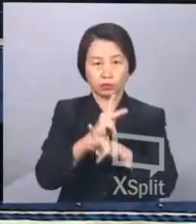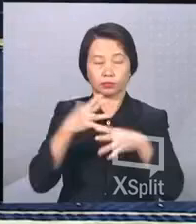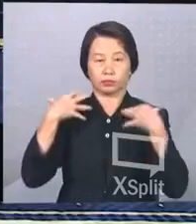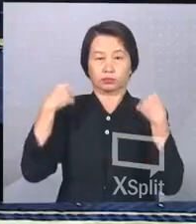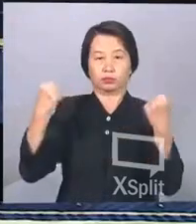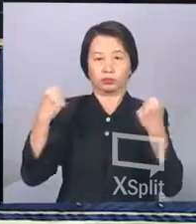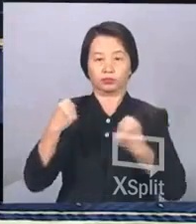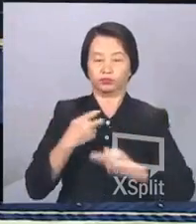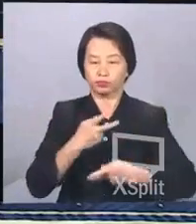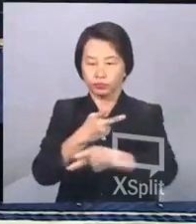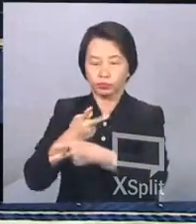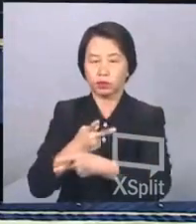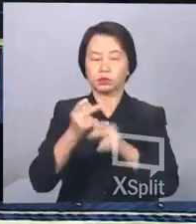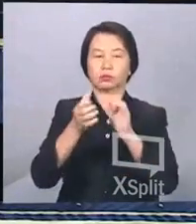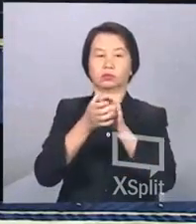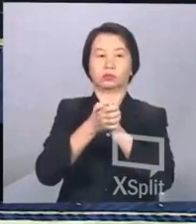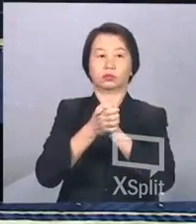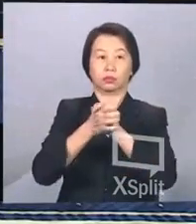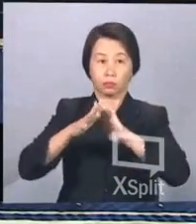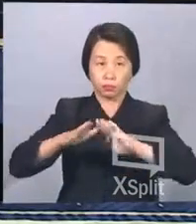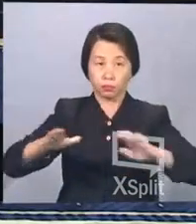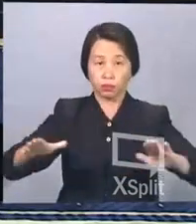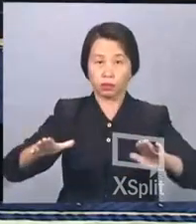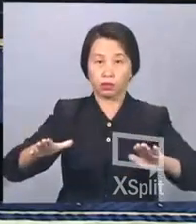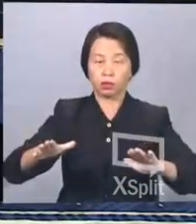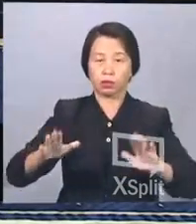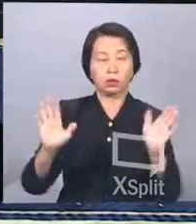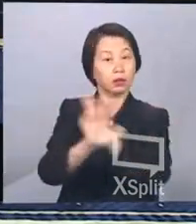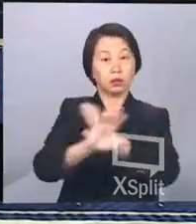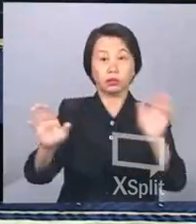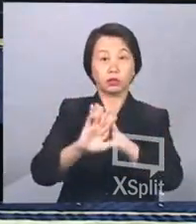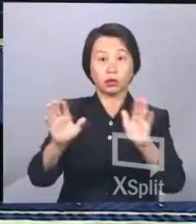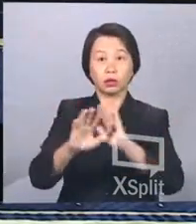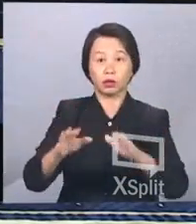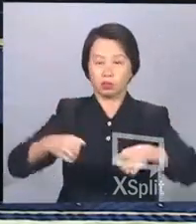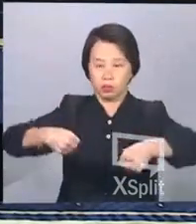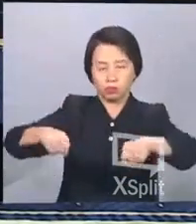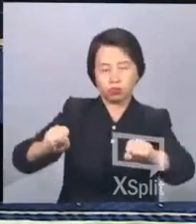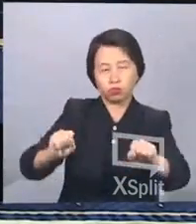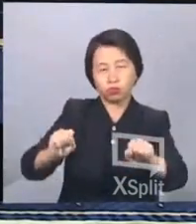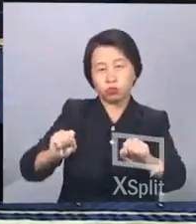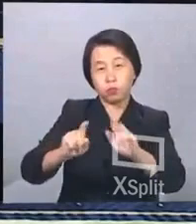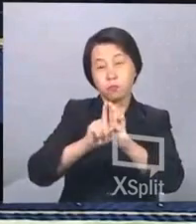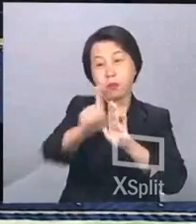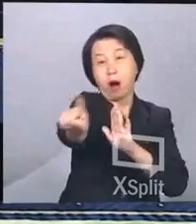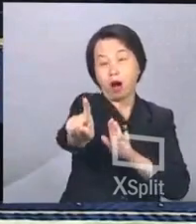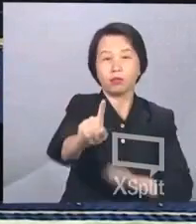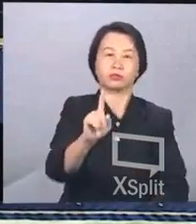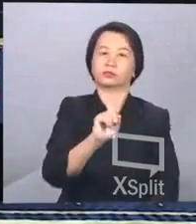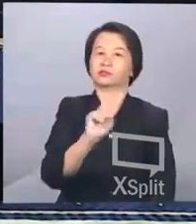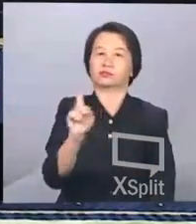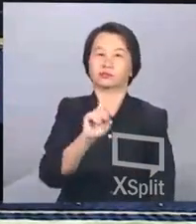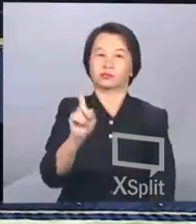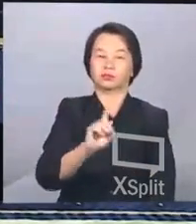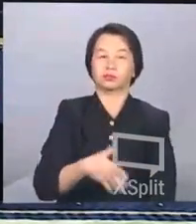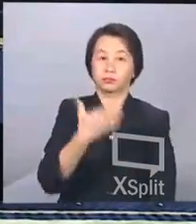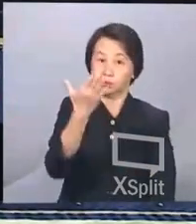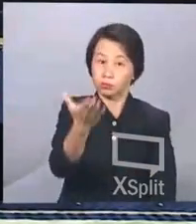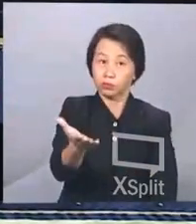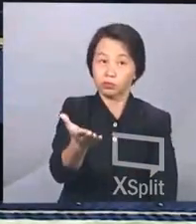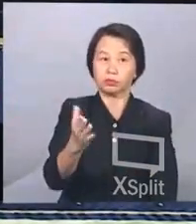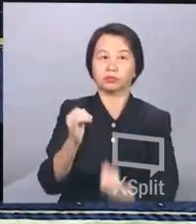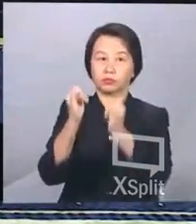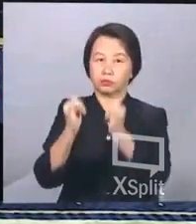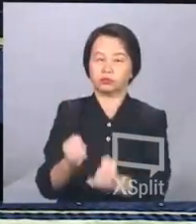Jagalah keselamatan jangan bawa motor laju-laju ada jugalah